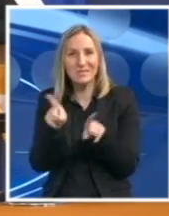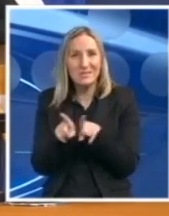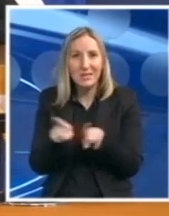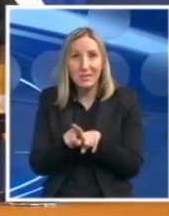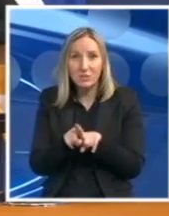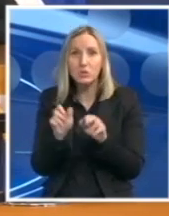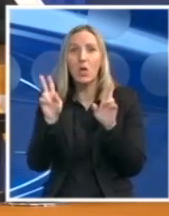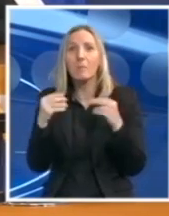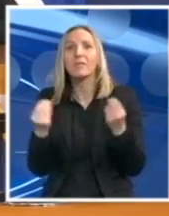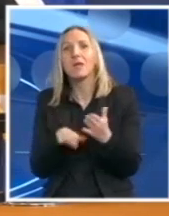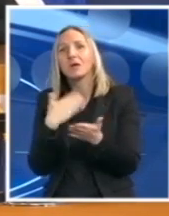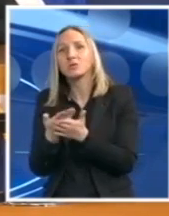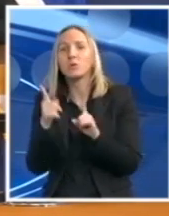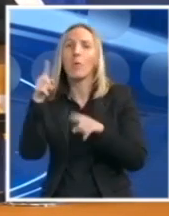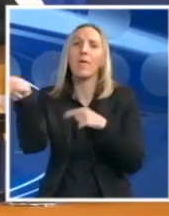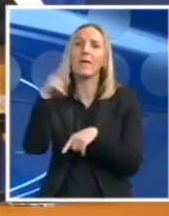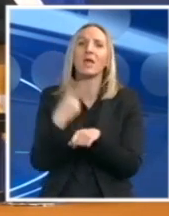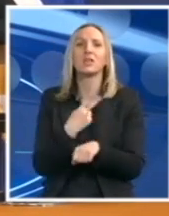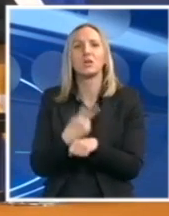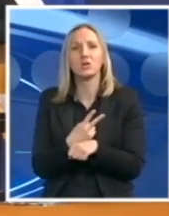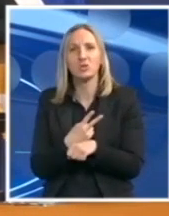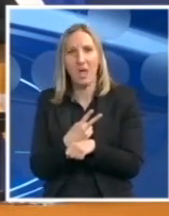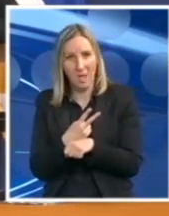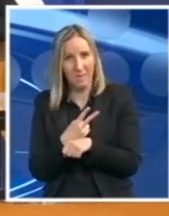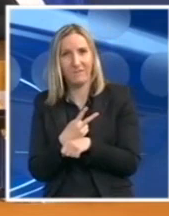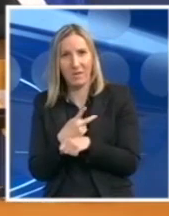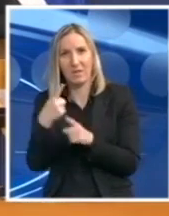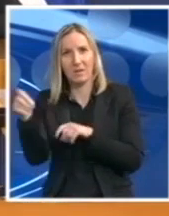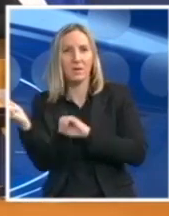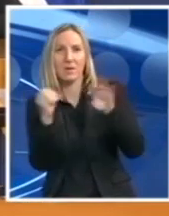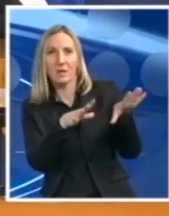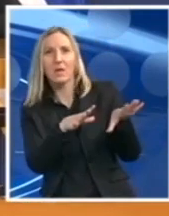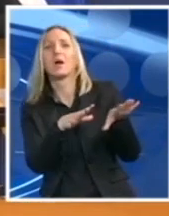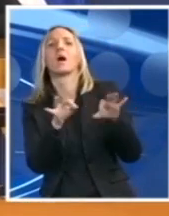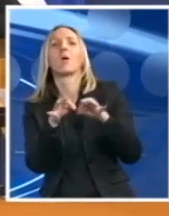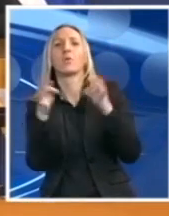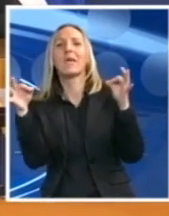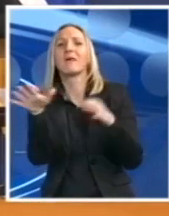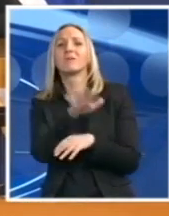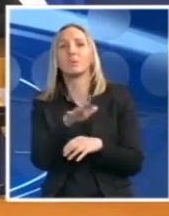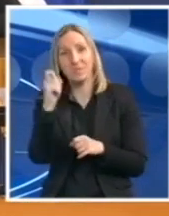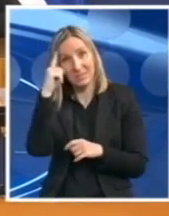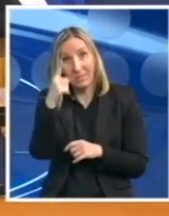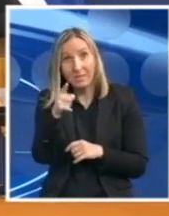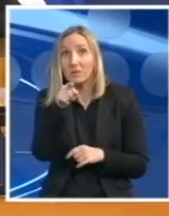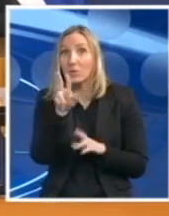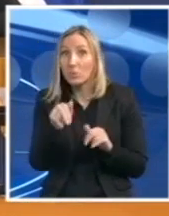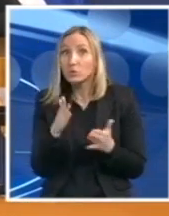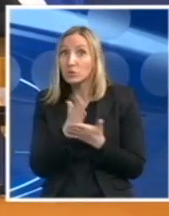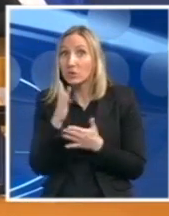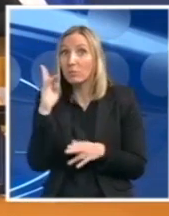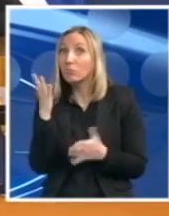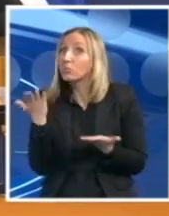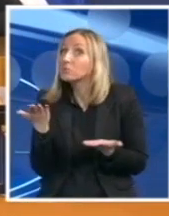neke mere. Pojedine države su njih smestile u neke javne prostore, da li smatrate da bi to moglo da bude